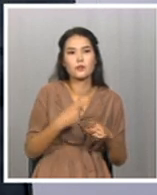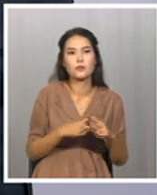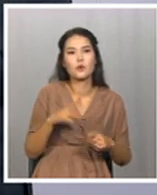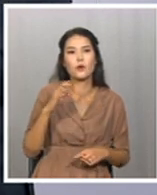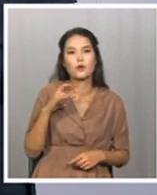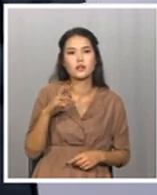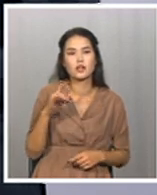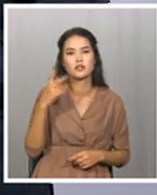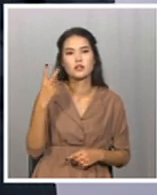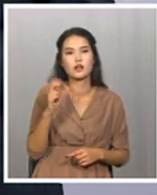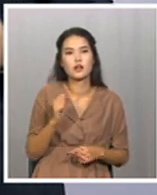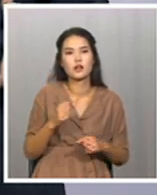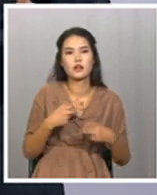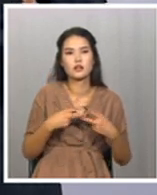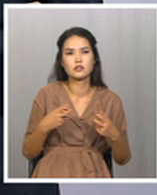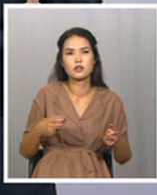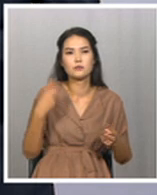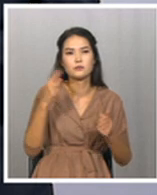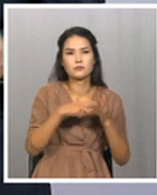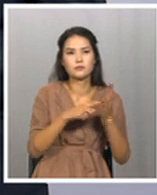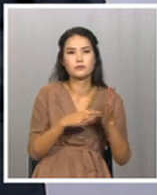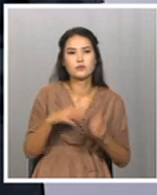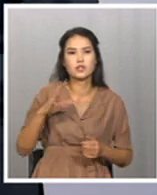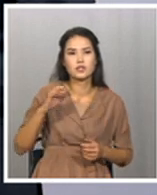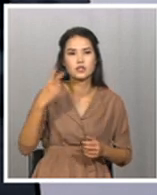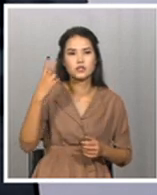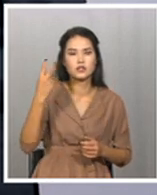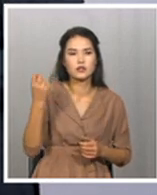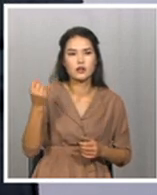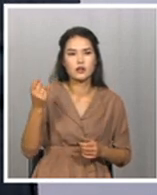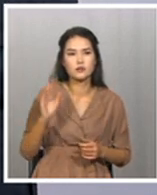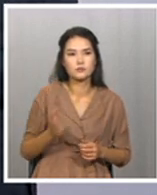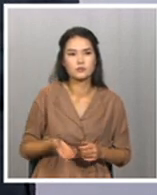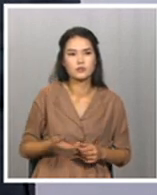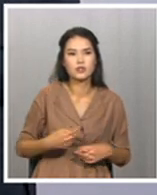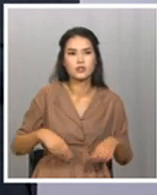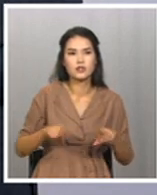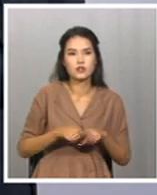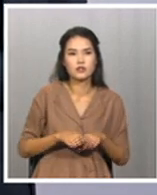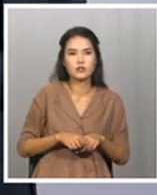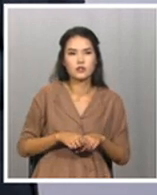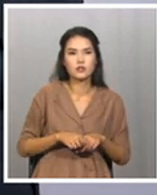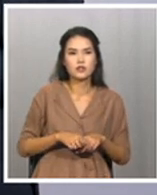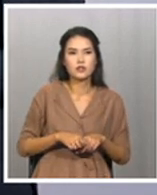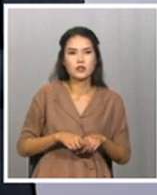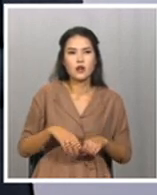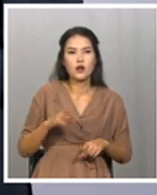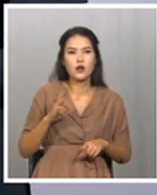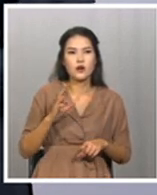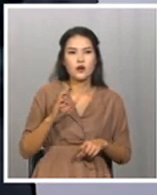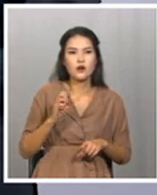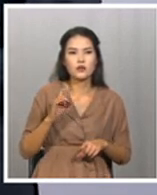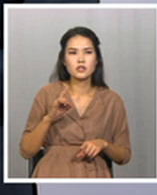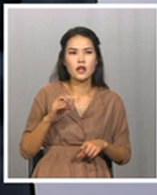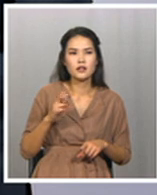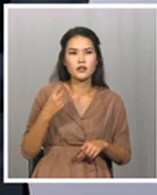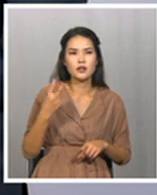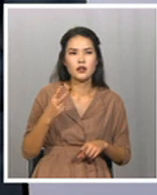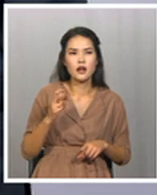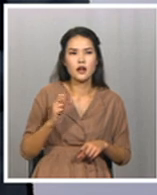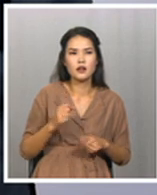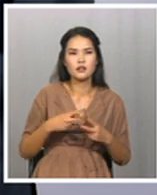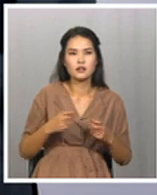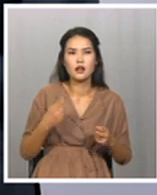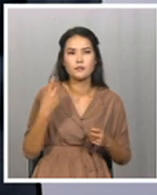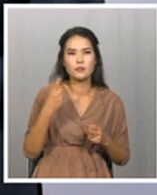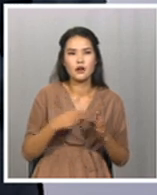квадрат альфа тең бір бөлінген синус квадрат альфаға. Олай болса, котангенс квадрат альфаны табу үшін бір бөлінген синус